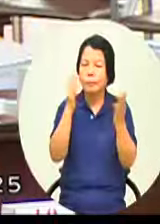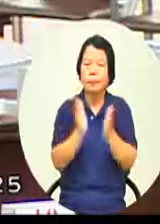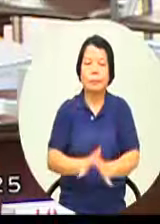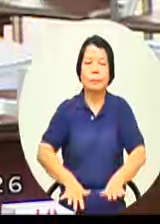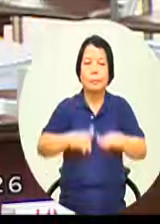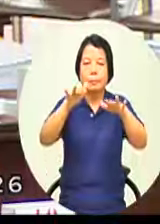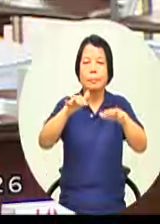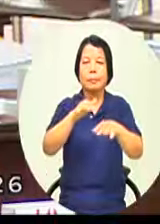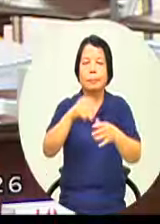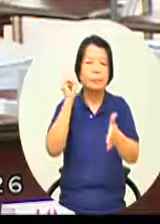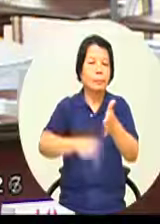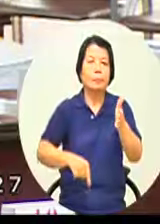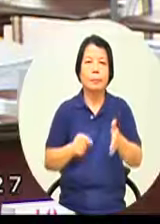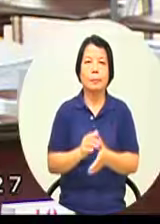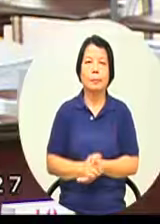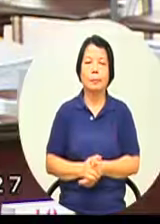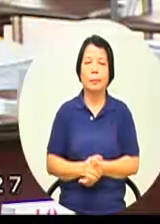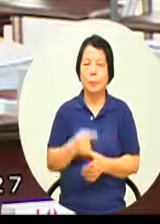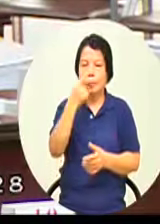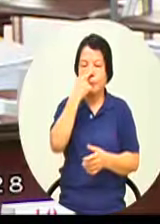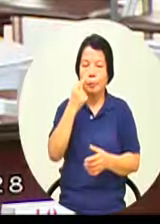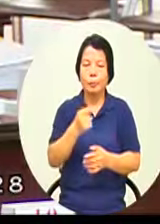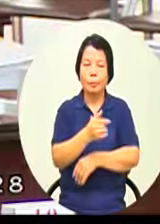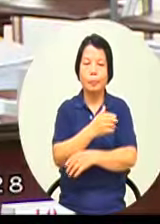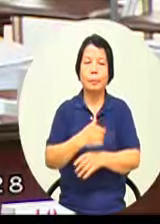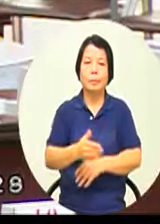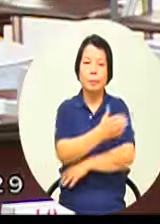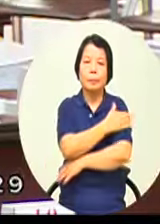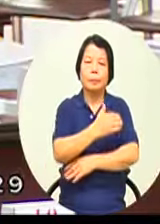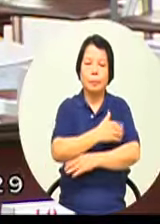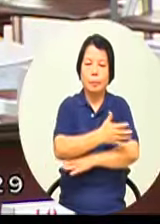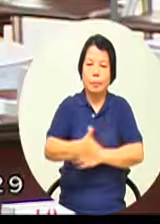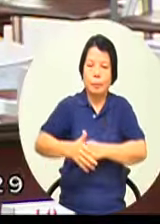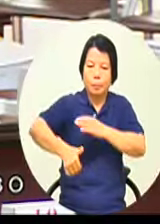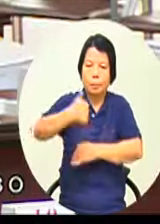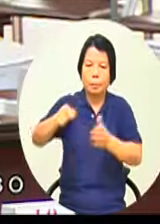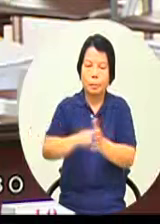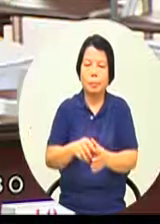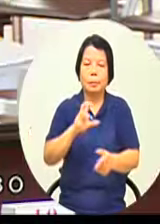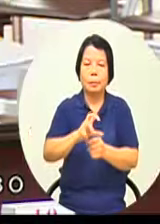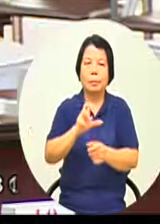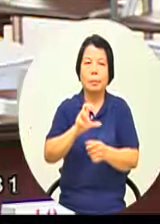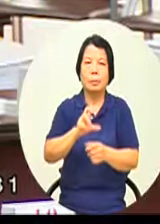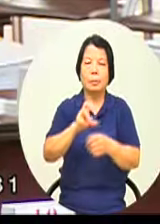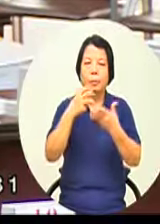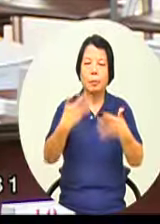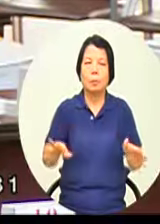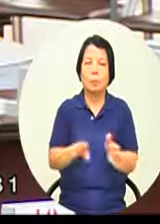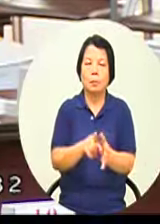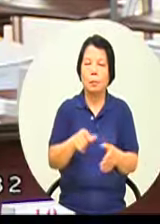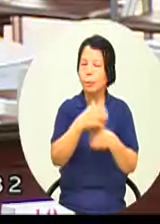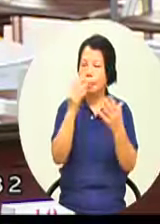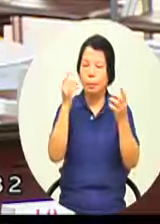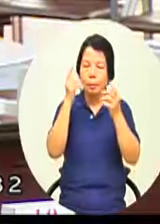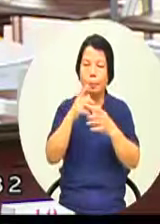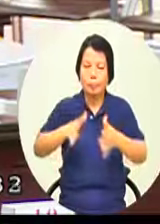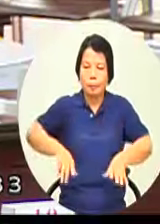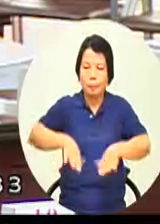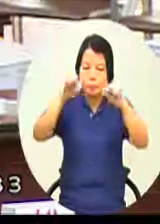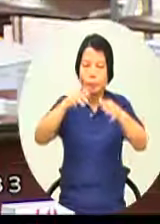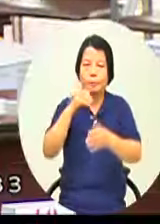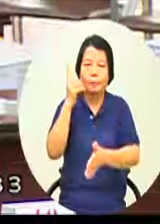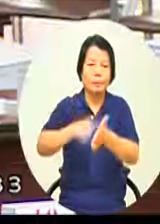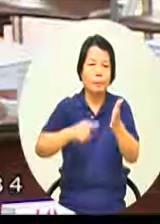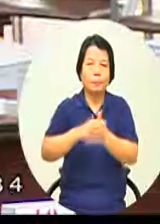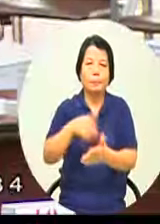面啦。伫以前烟的时代对不对哈？看民国八十几年的时代对不对哈？就是常常咧淹水，啊最近淹水嘞，